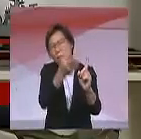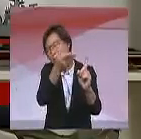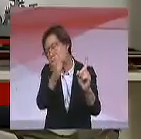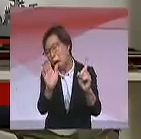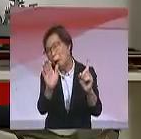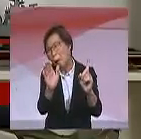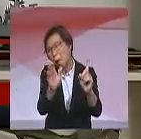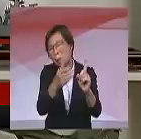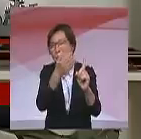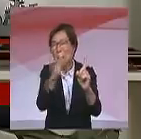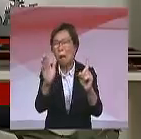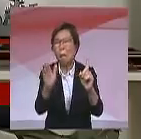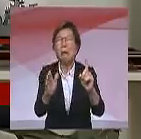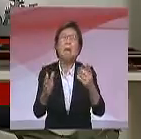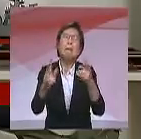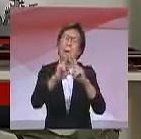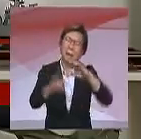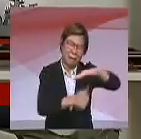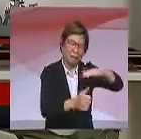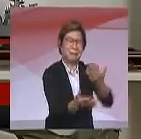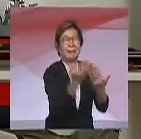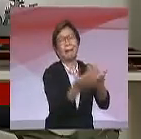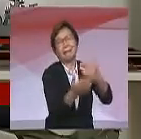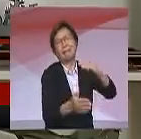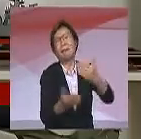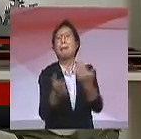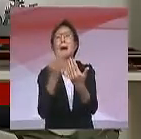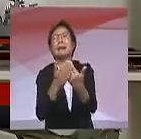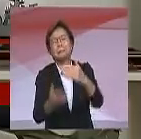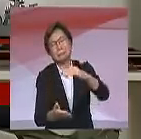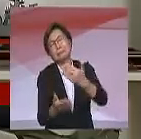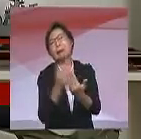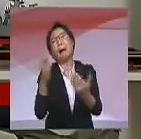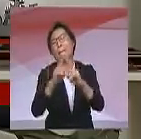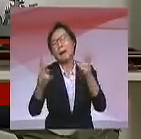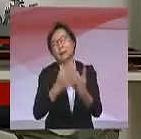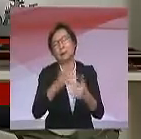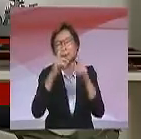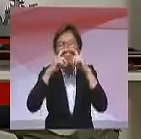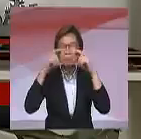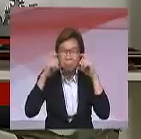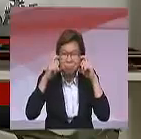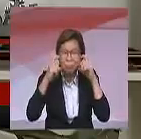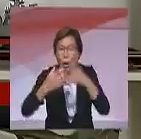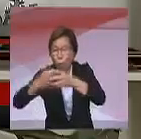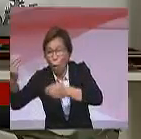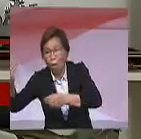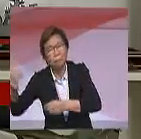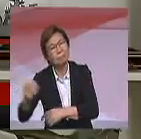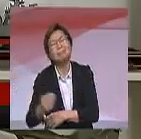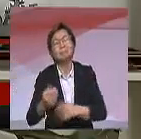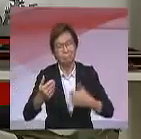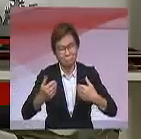yang paling asas iaitu memakai pelitup muka juga